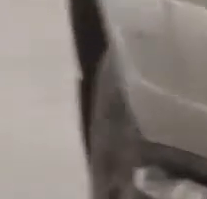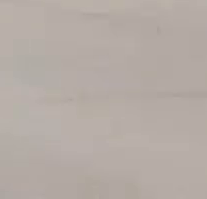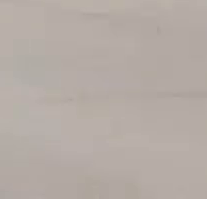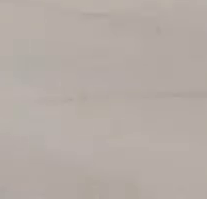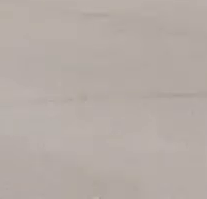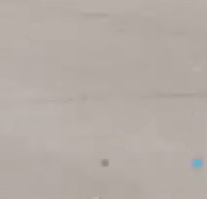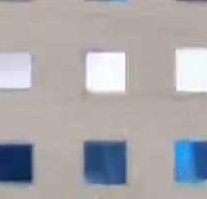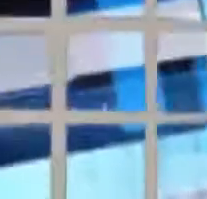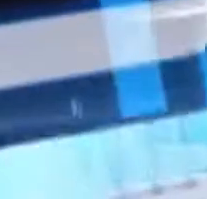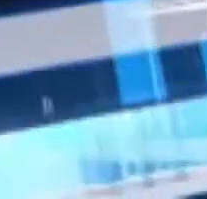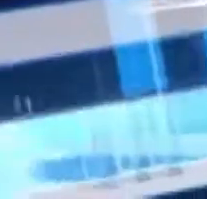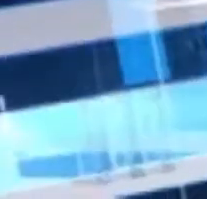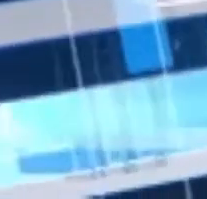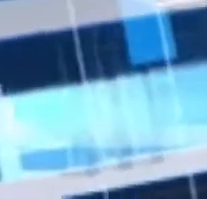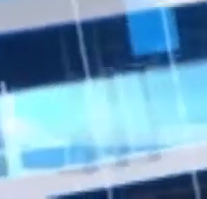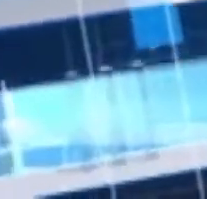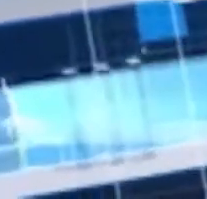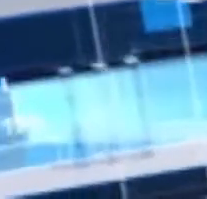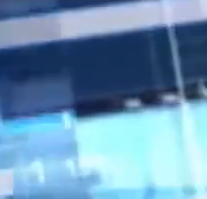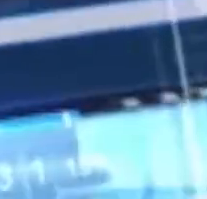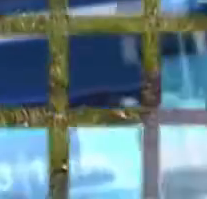уличного освещения.